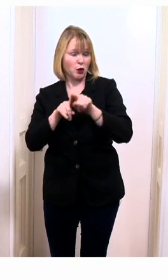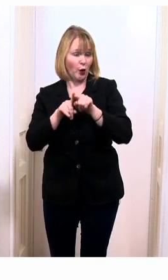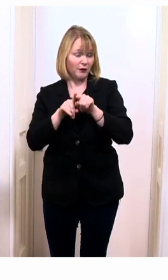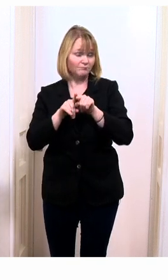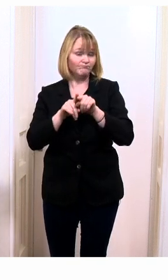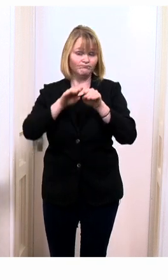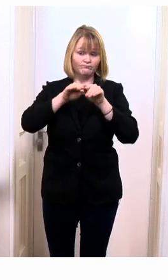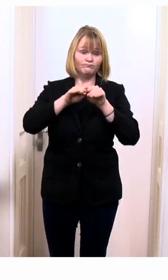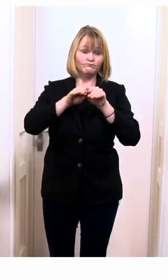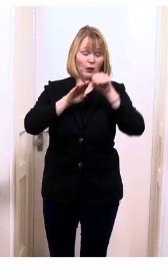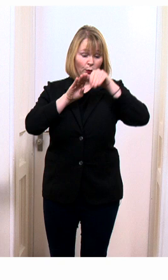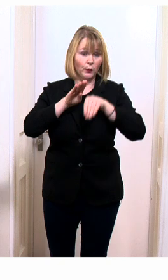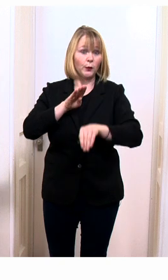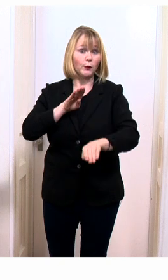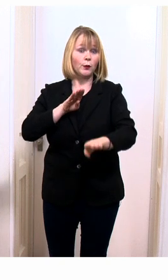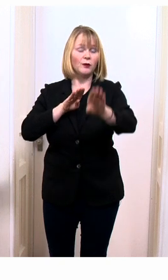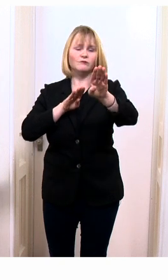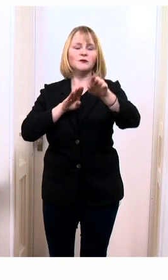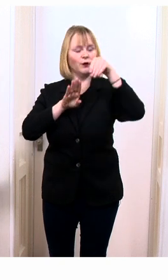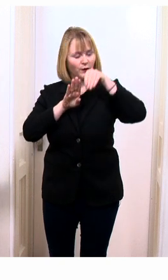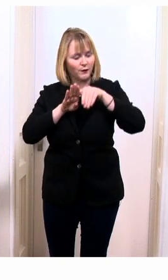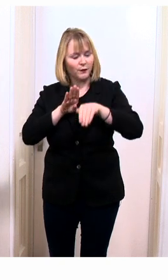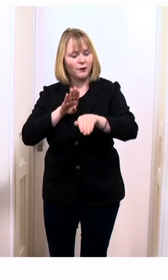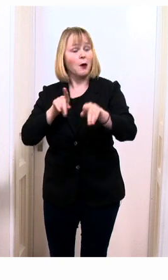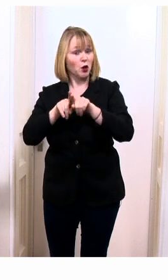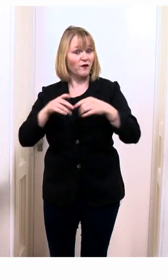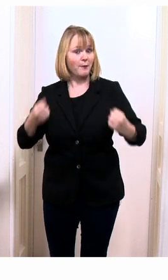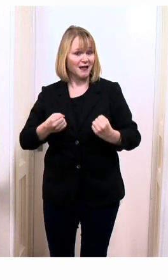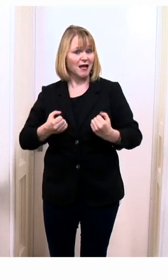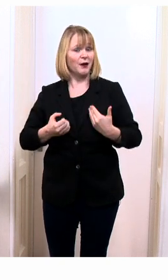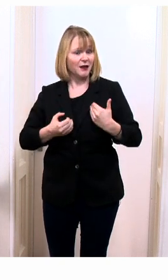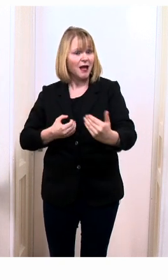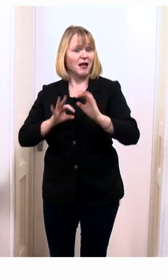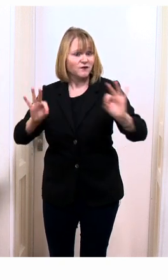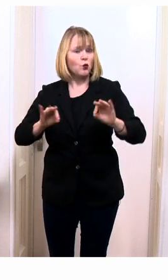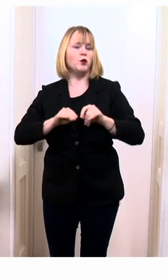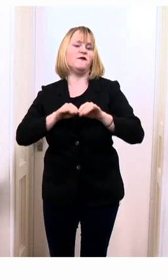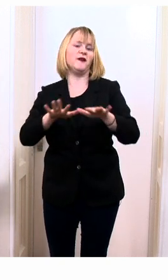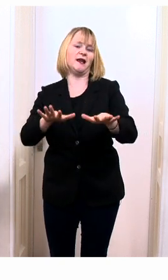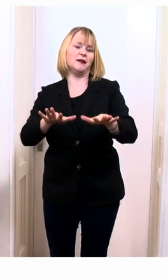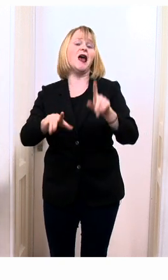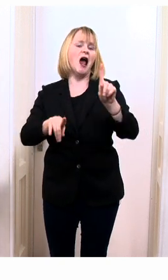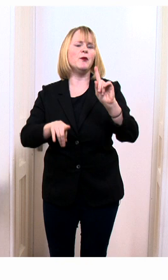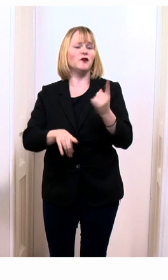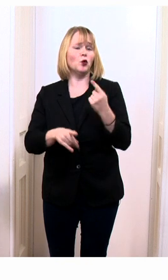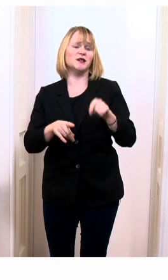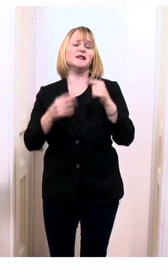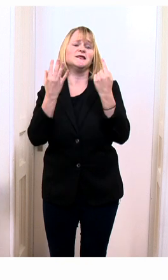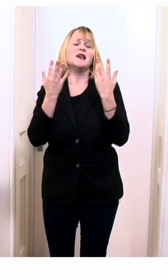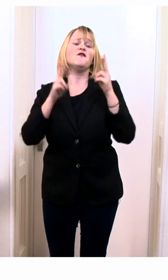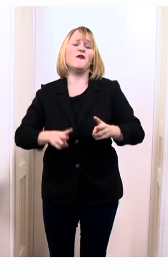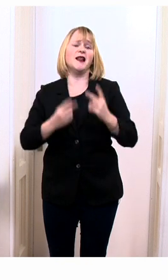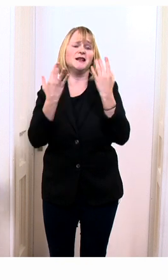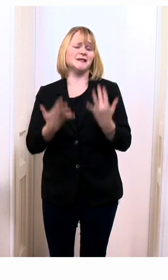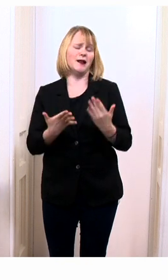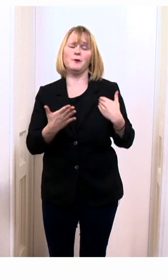Richtung und die Maßnahmen scheinen somit langsam zu wirken. Dennoch, die Fallzahlen sind noch auf einem